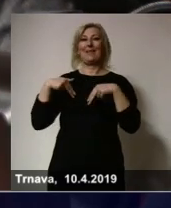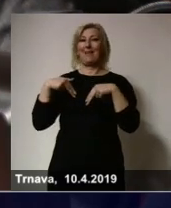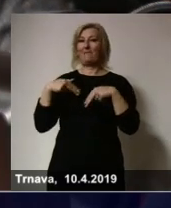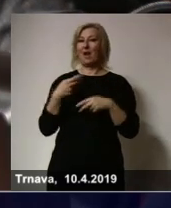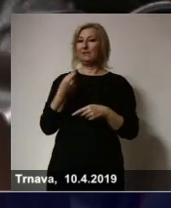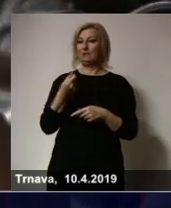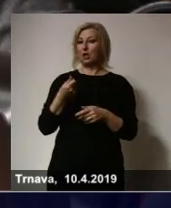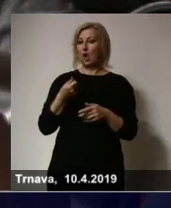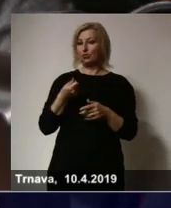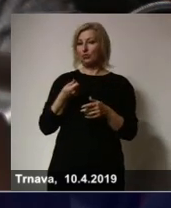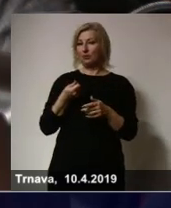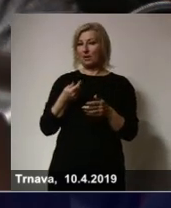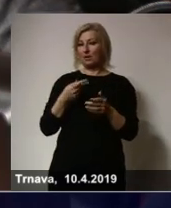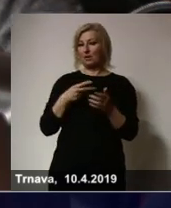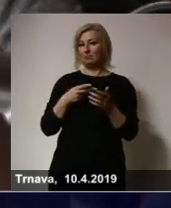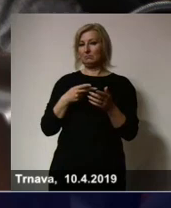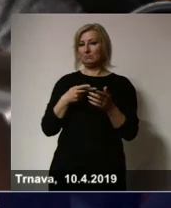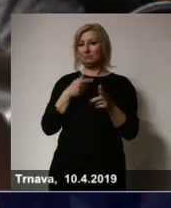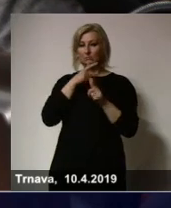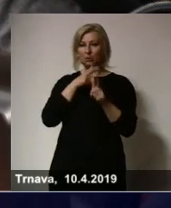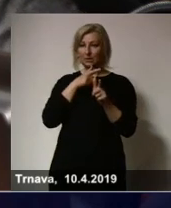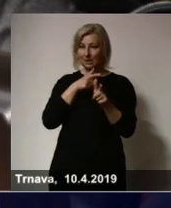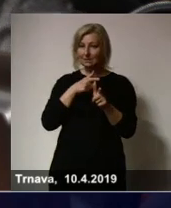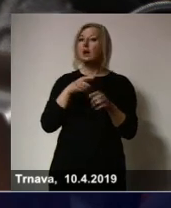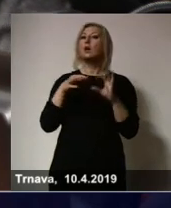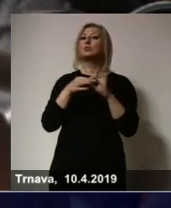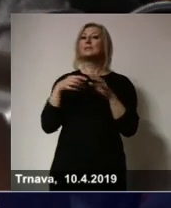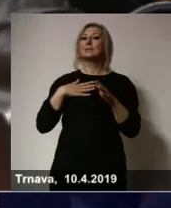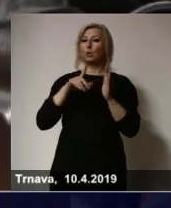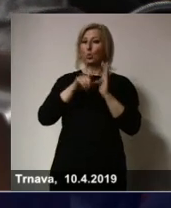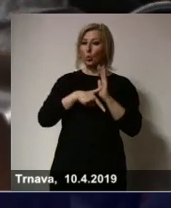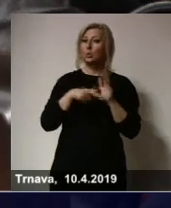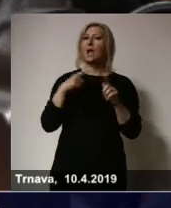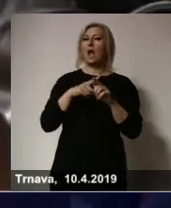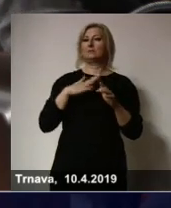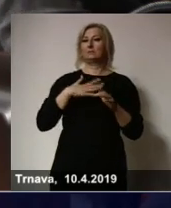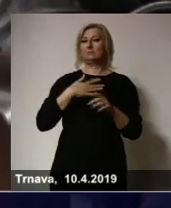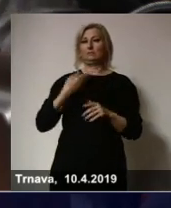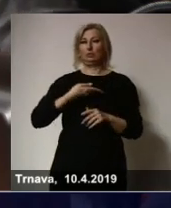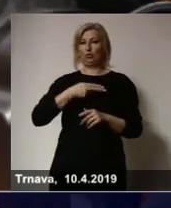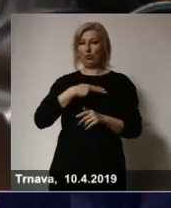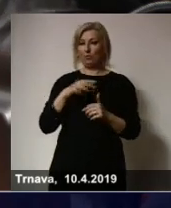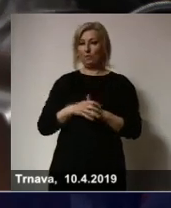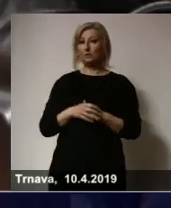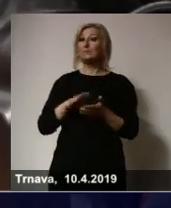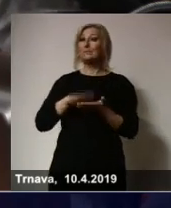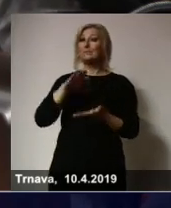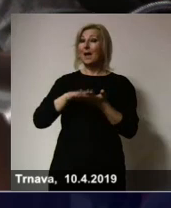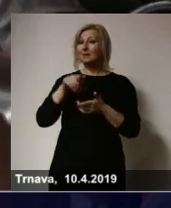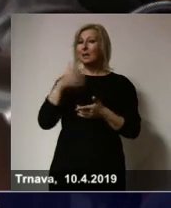v rámci úradu, ako aj organizácií v našej zriadovateľskej pôsobnosti. Tento materiál bol naposledy